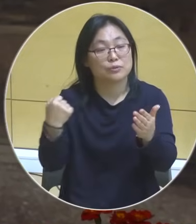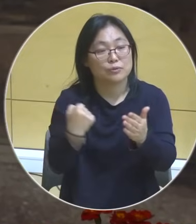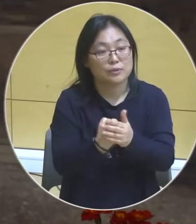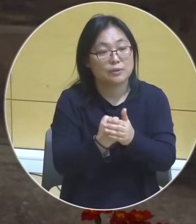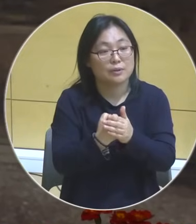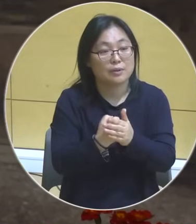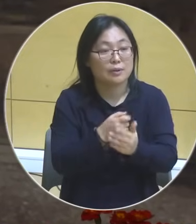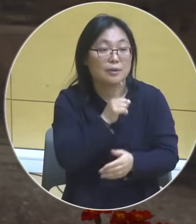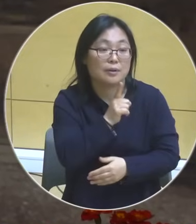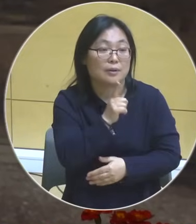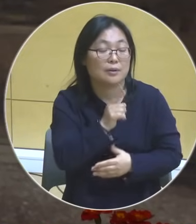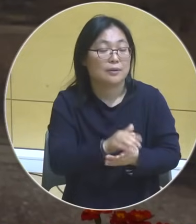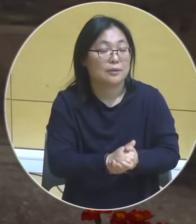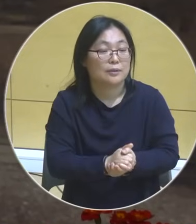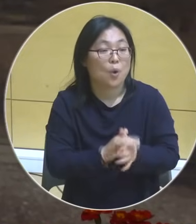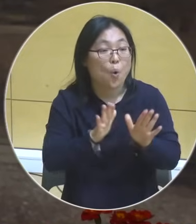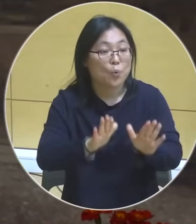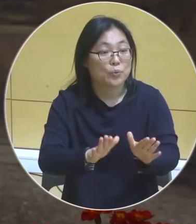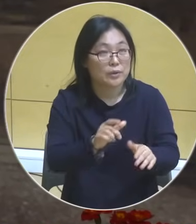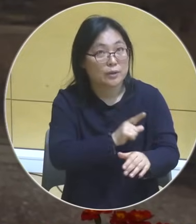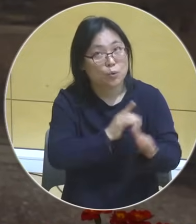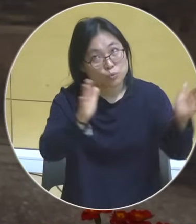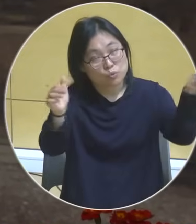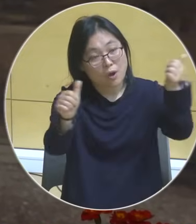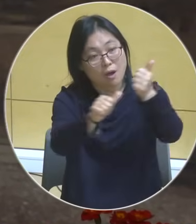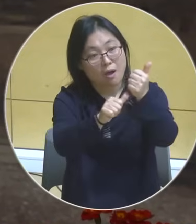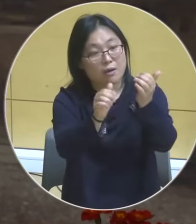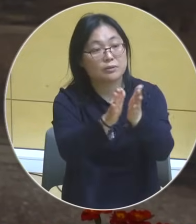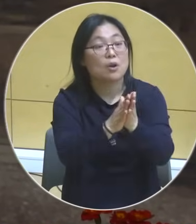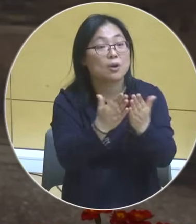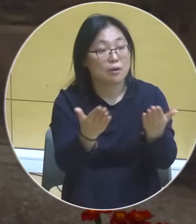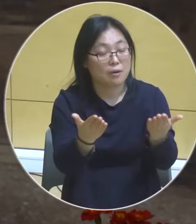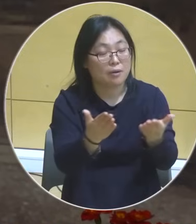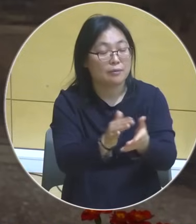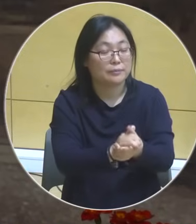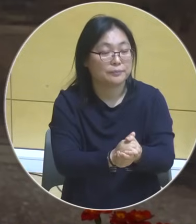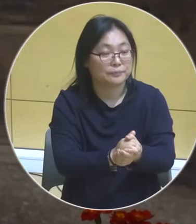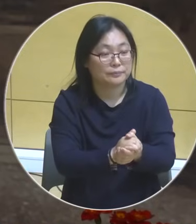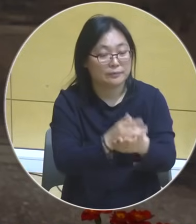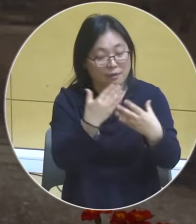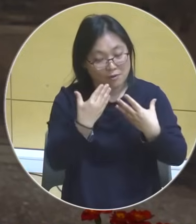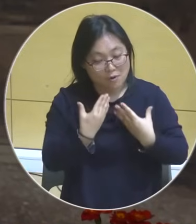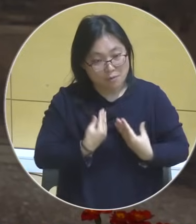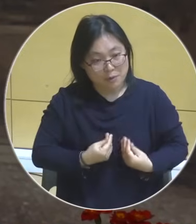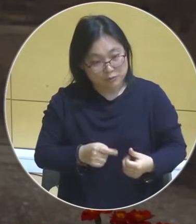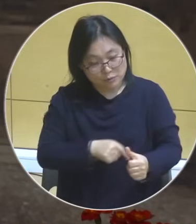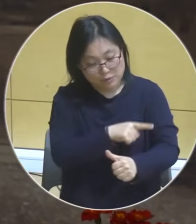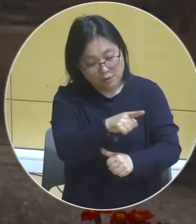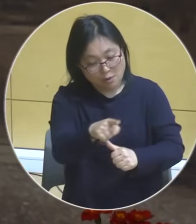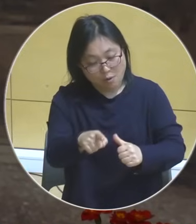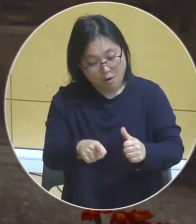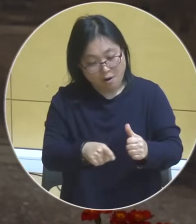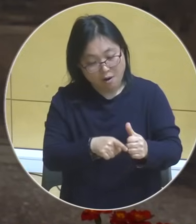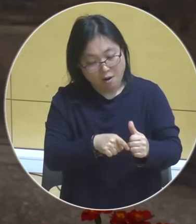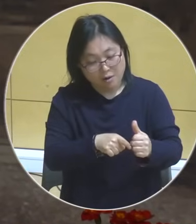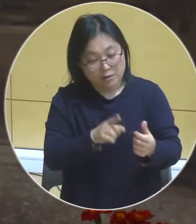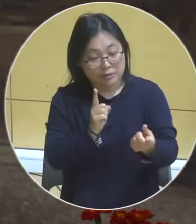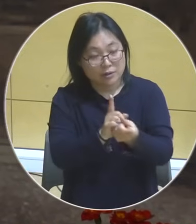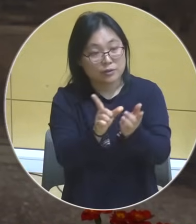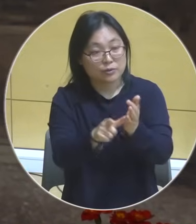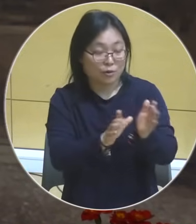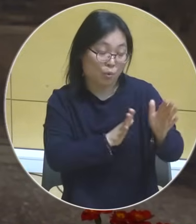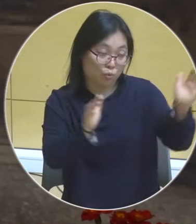말씀하고 있습니다. 오늘 여호수아서 정말 절망적인 그 현실 앞에서 여호수아는